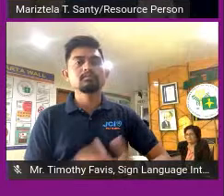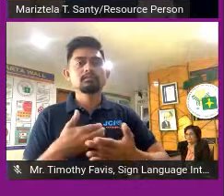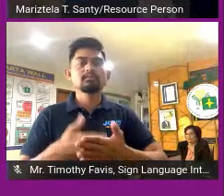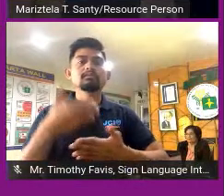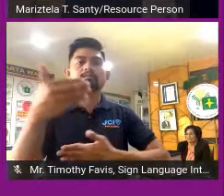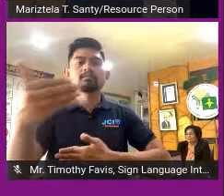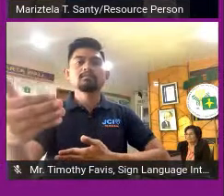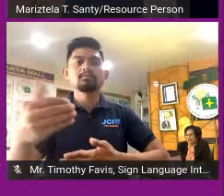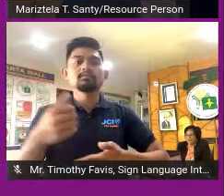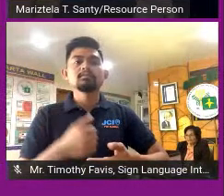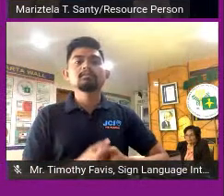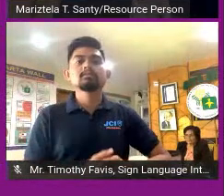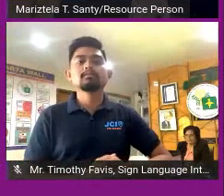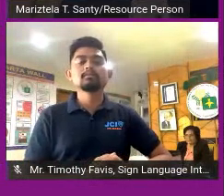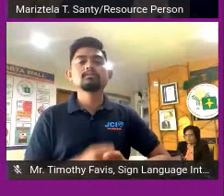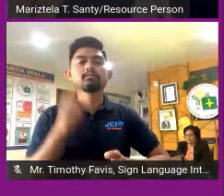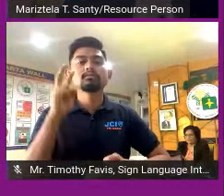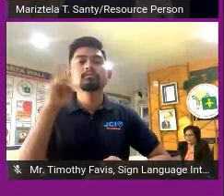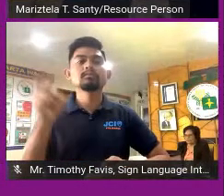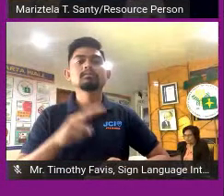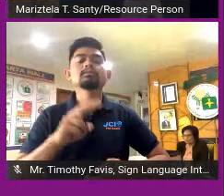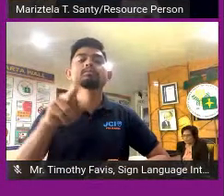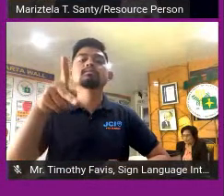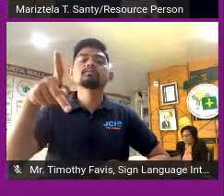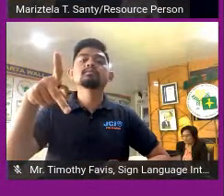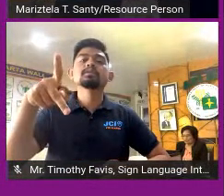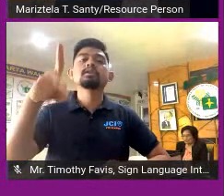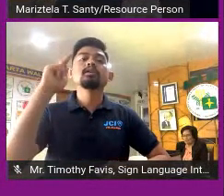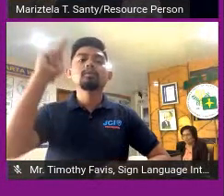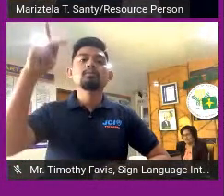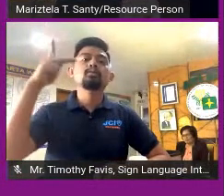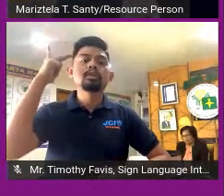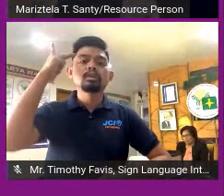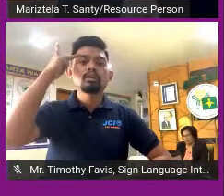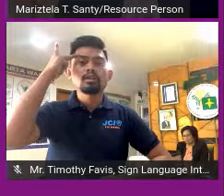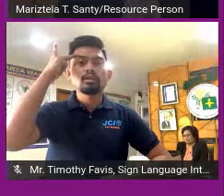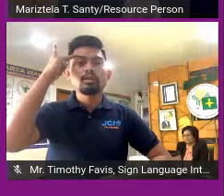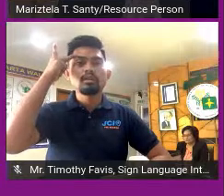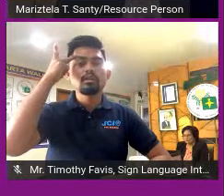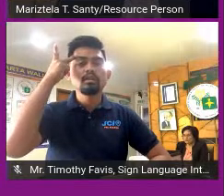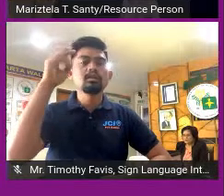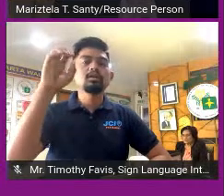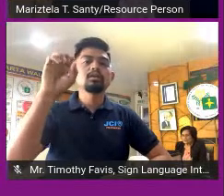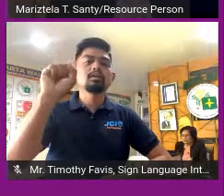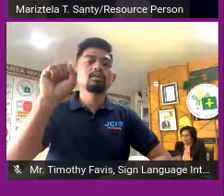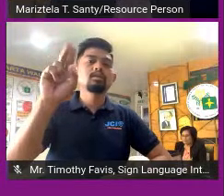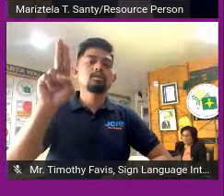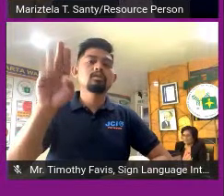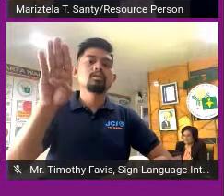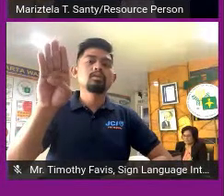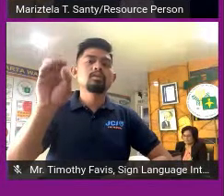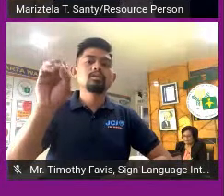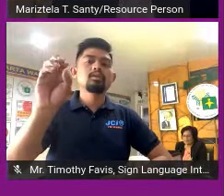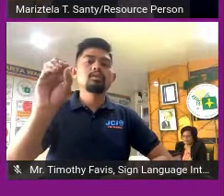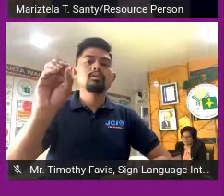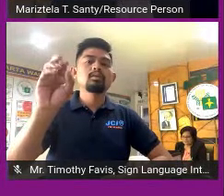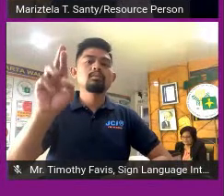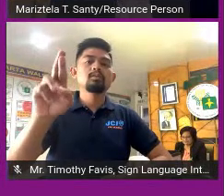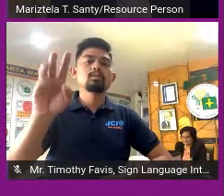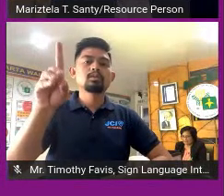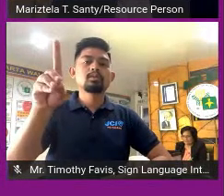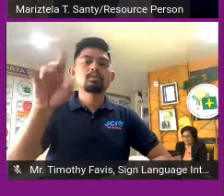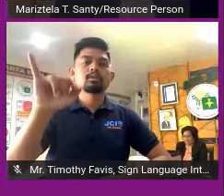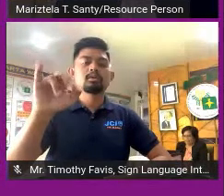next bias ay political subordination. Ano ba to? We treat women as